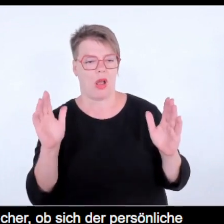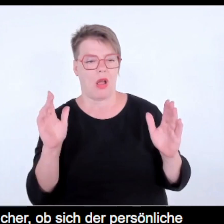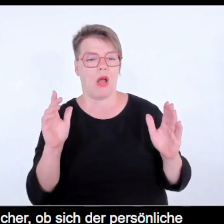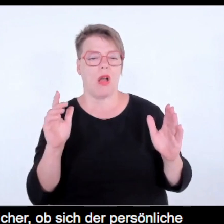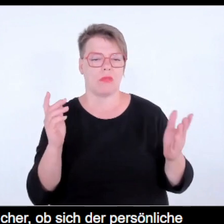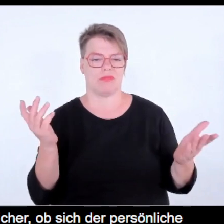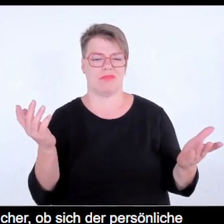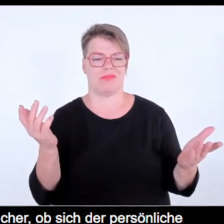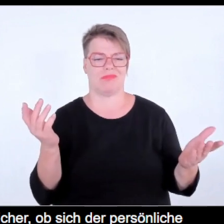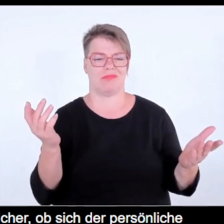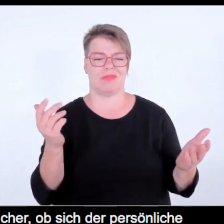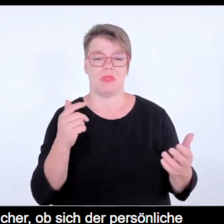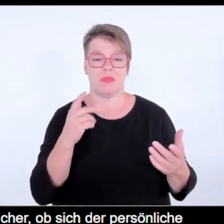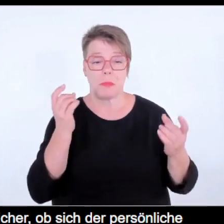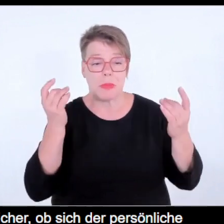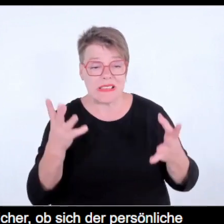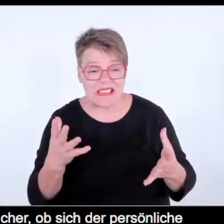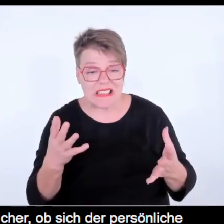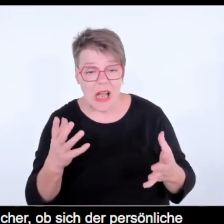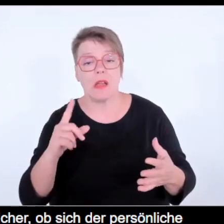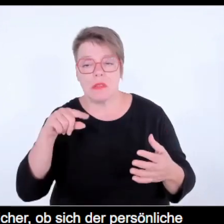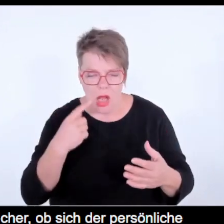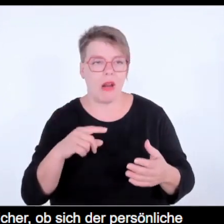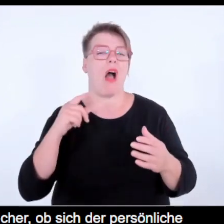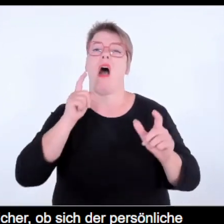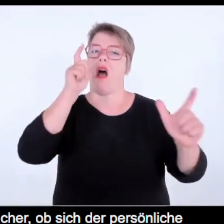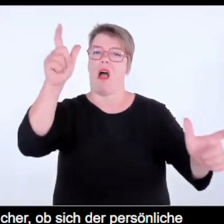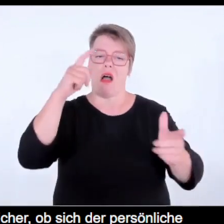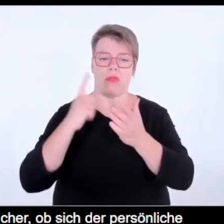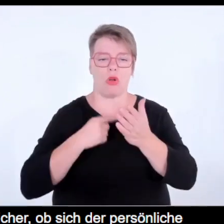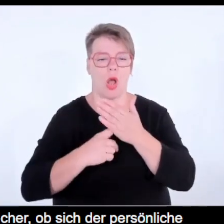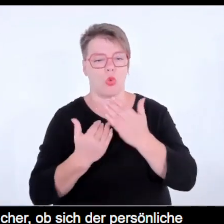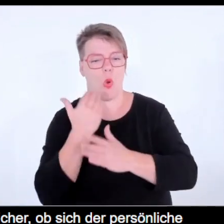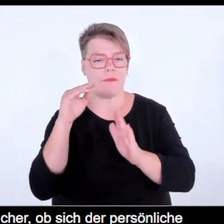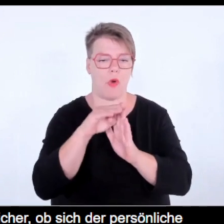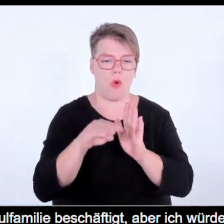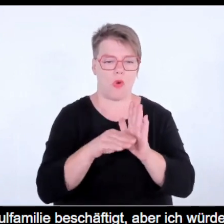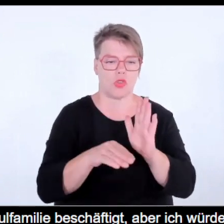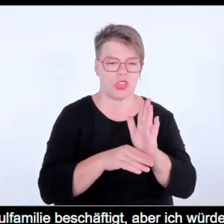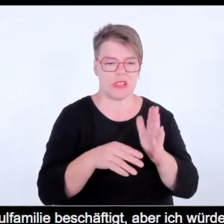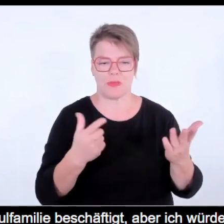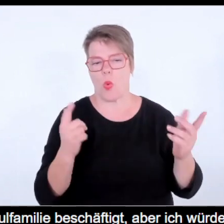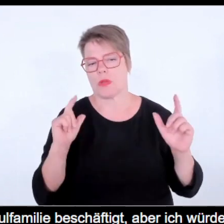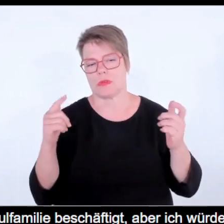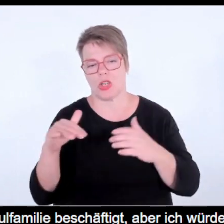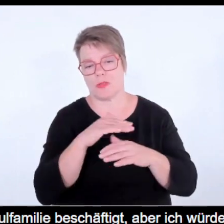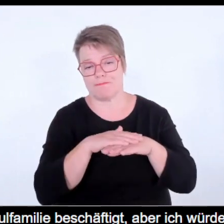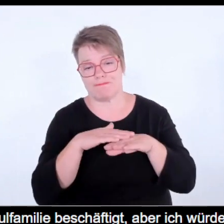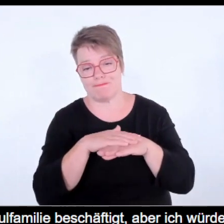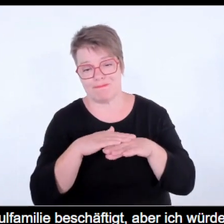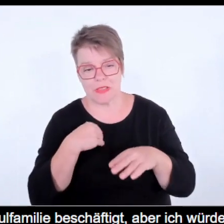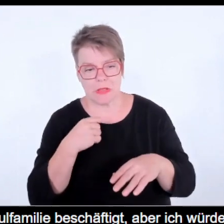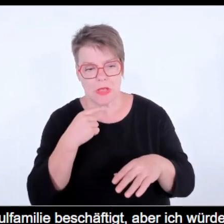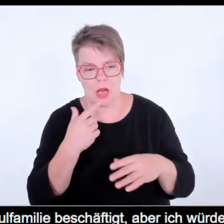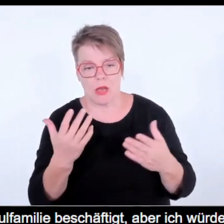heißt das, der hat ja nicht reagiert. Der hat ja gar kein Interesse daran. Und ich glaube, da bräuchte man neben dem Bürokratie-Dschungel